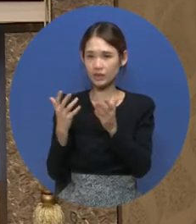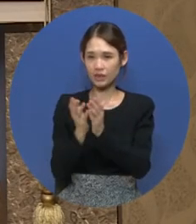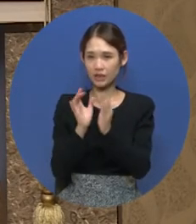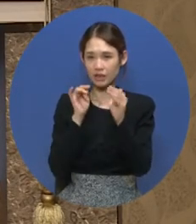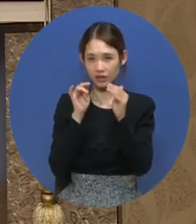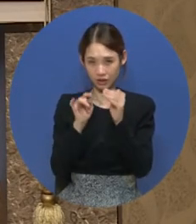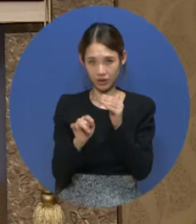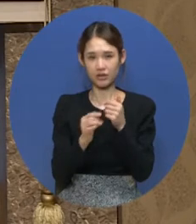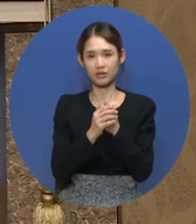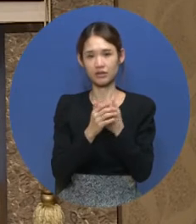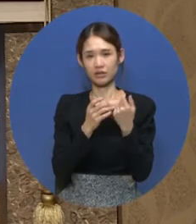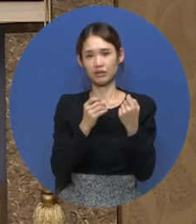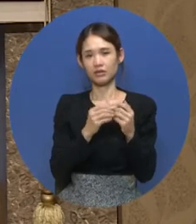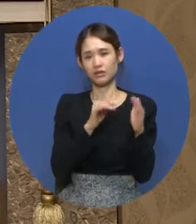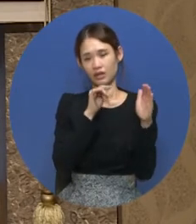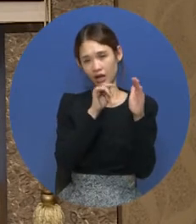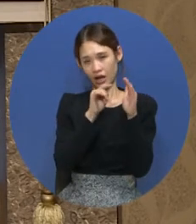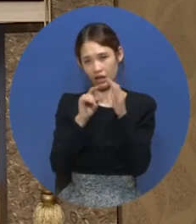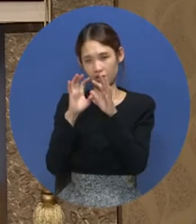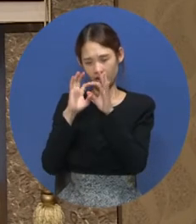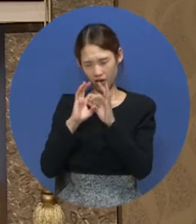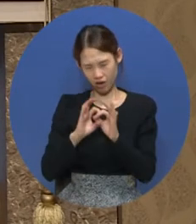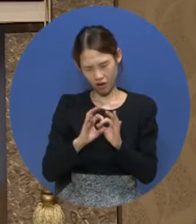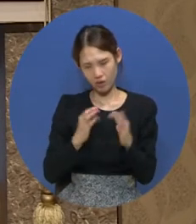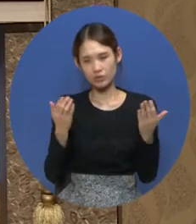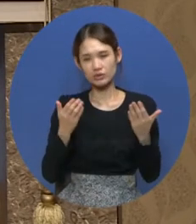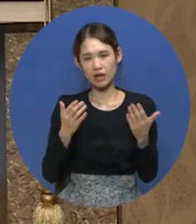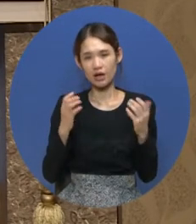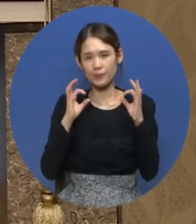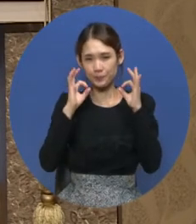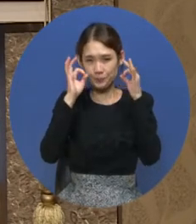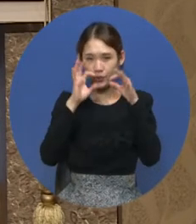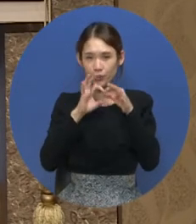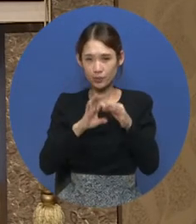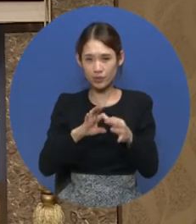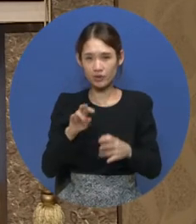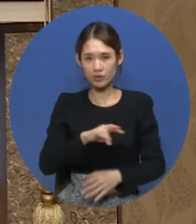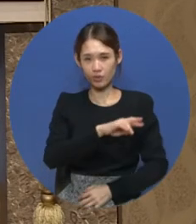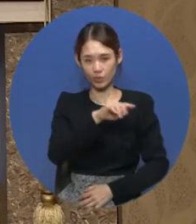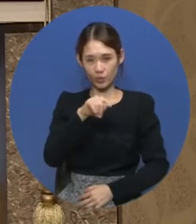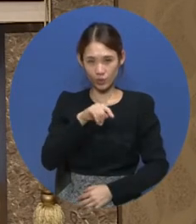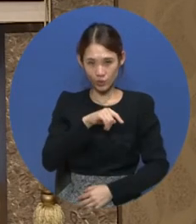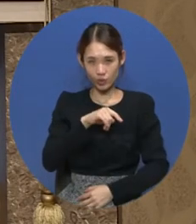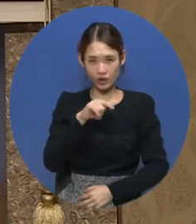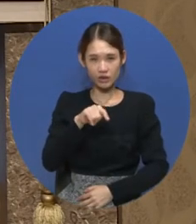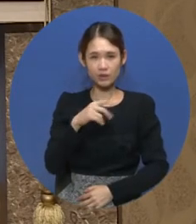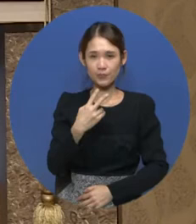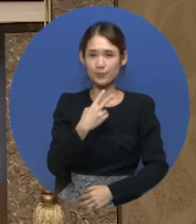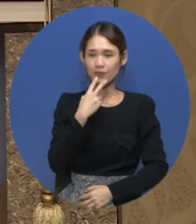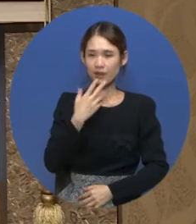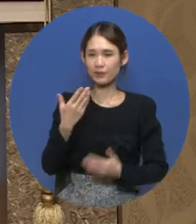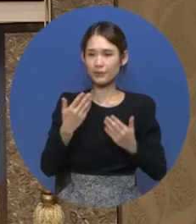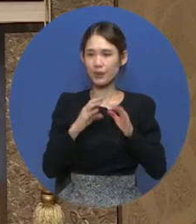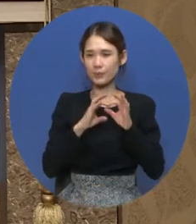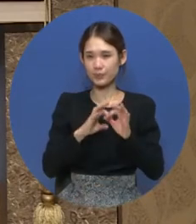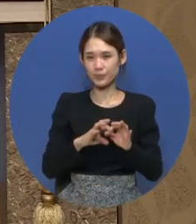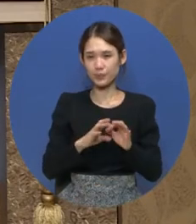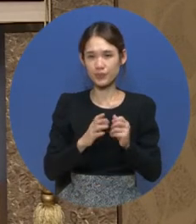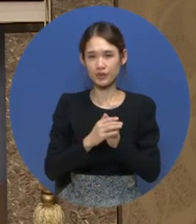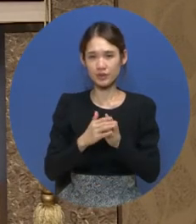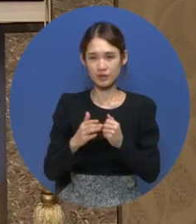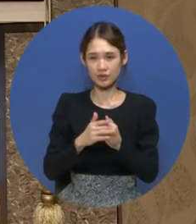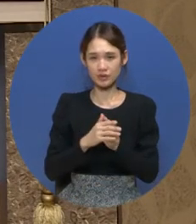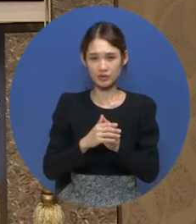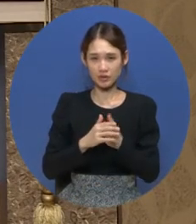일인지 그런 곳에 가서 계속 지속적인 작업을 해서 우리가 그 보험 작업을 위해서 그